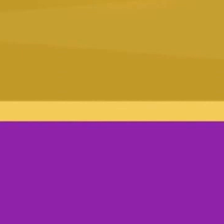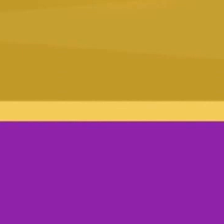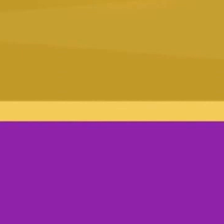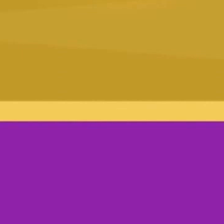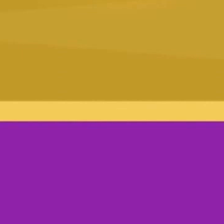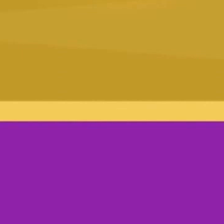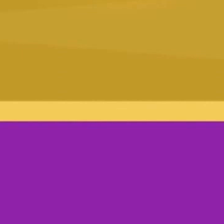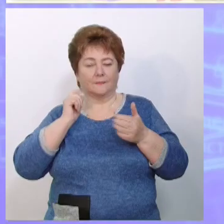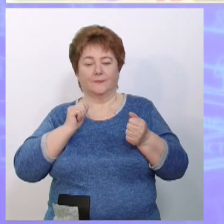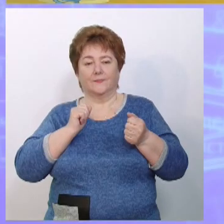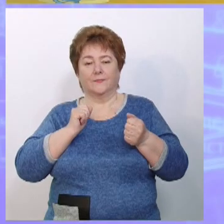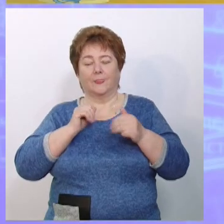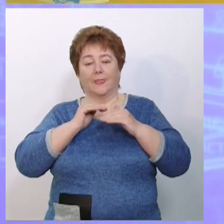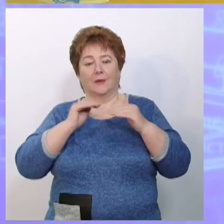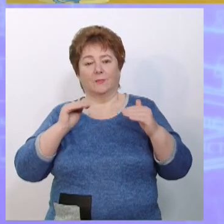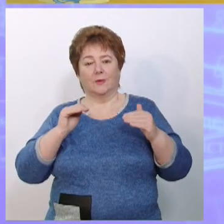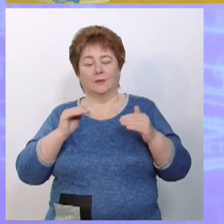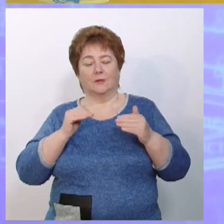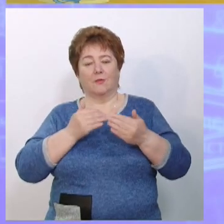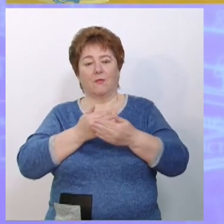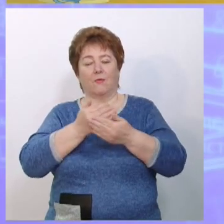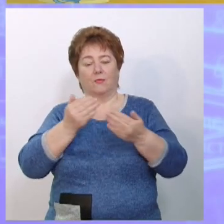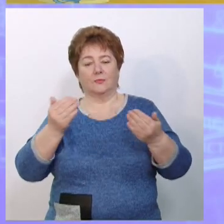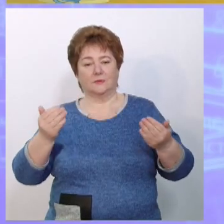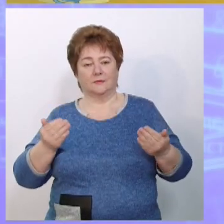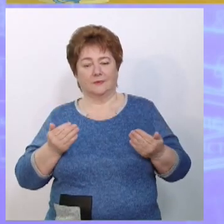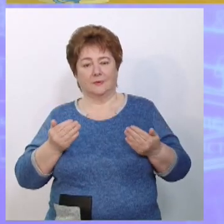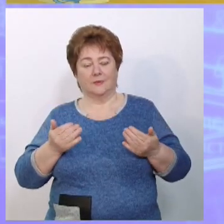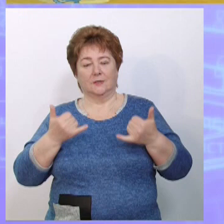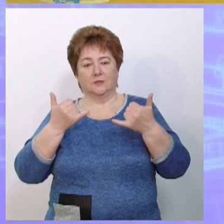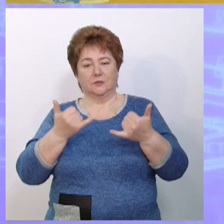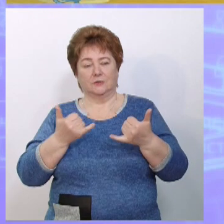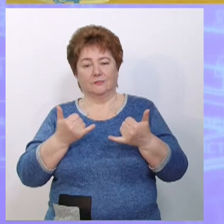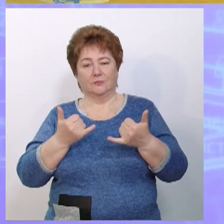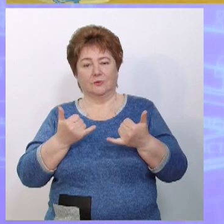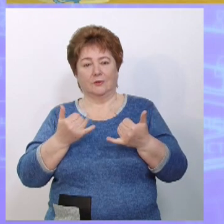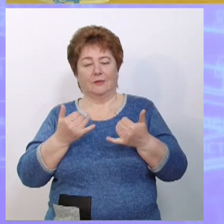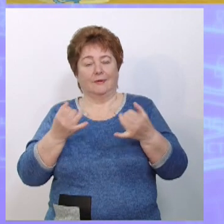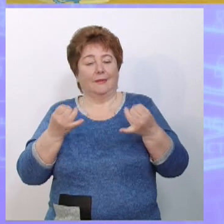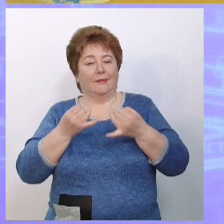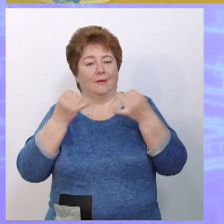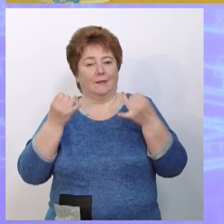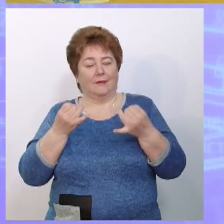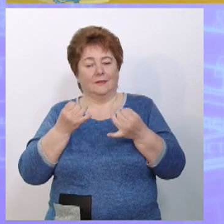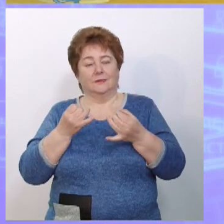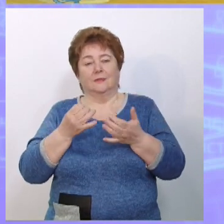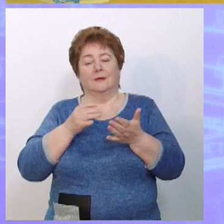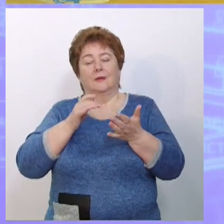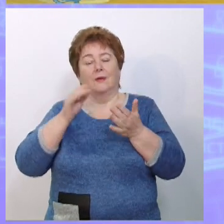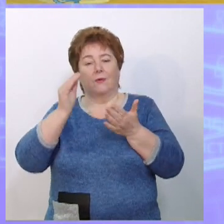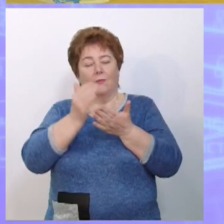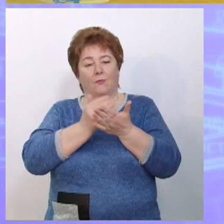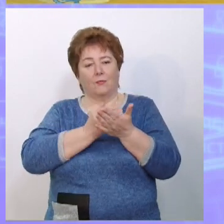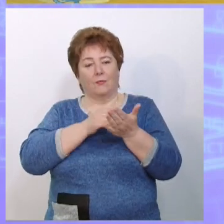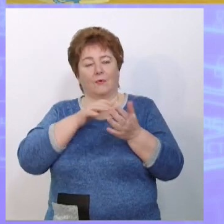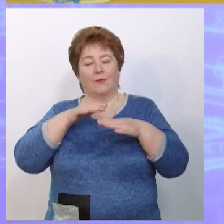Телеурок. Ребята, у нас с вами сегодня необычный урок математики.